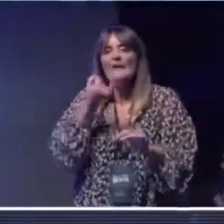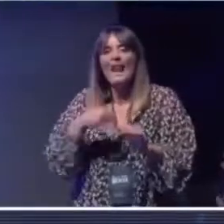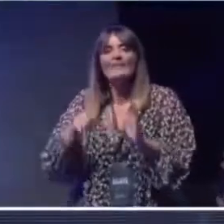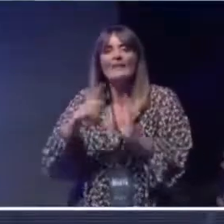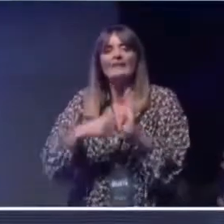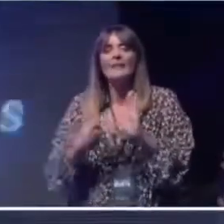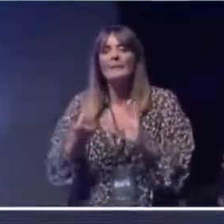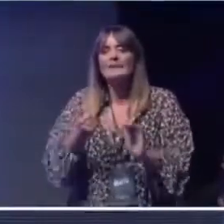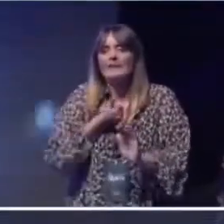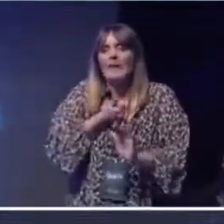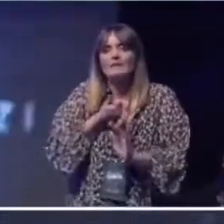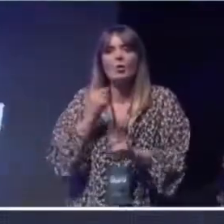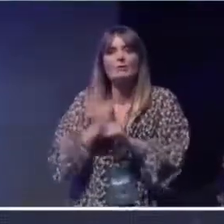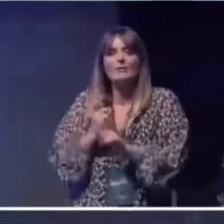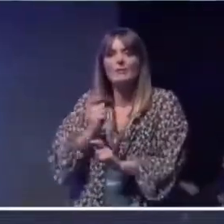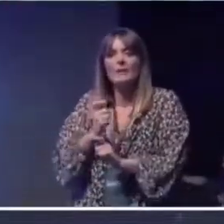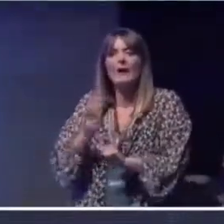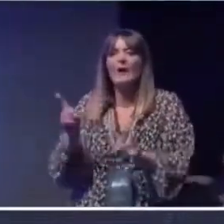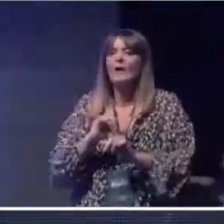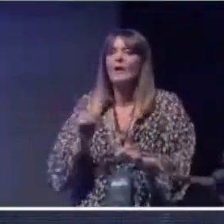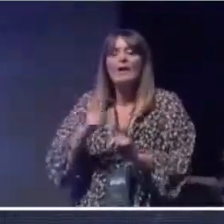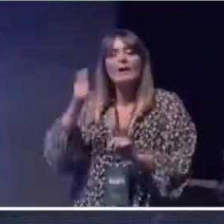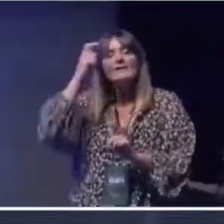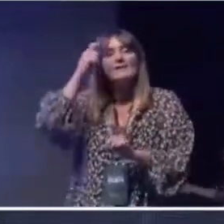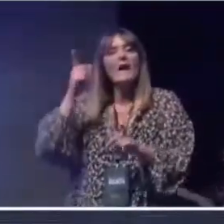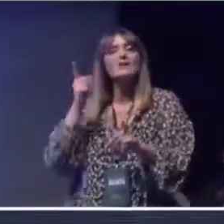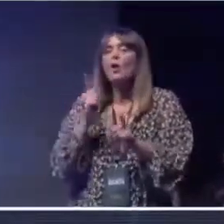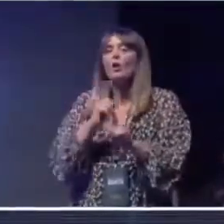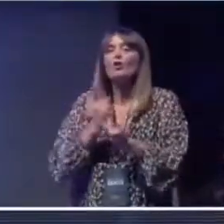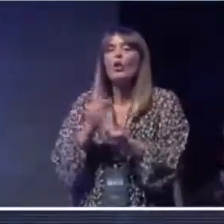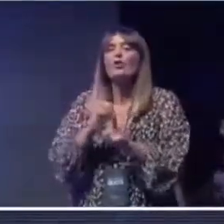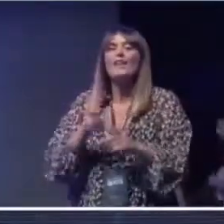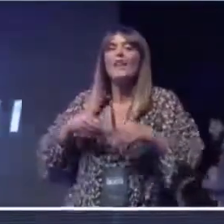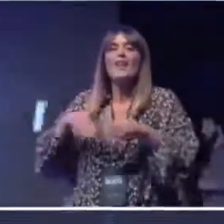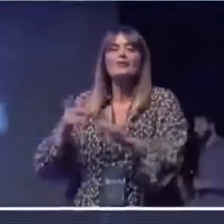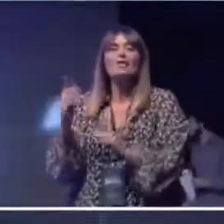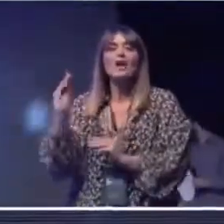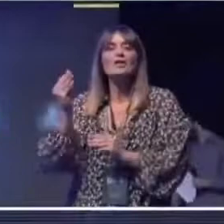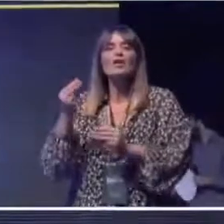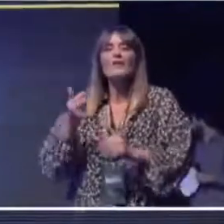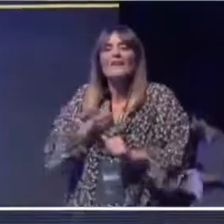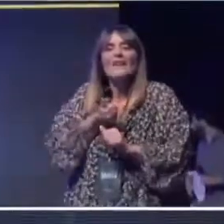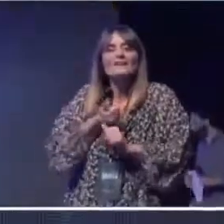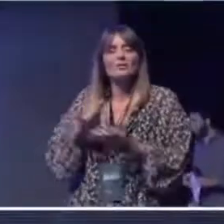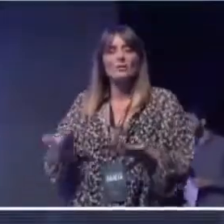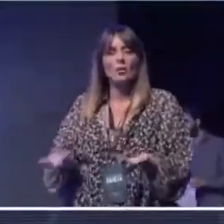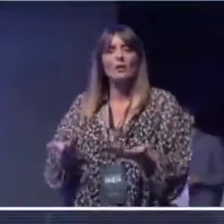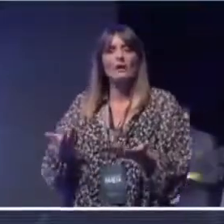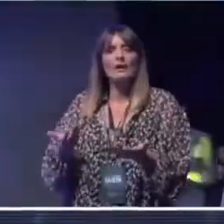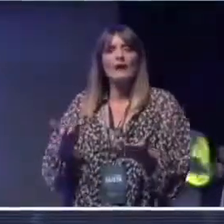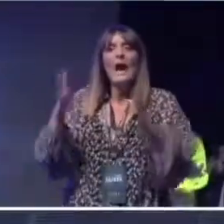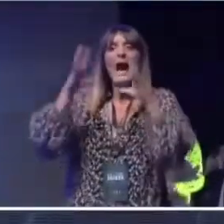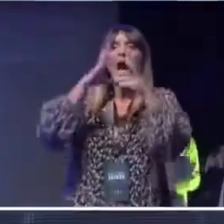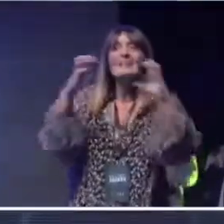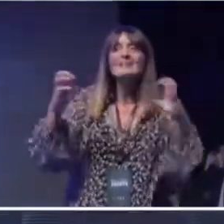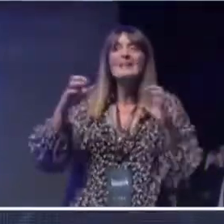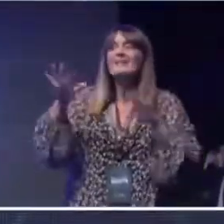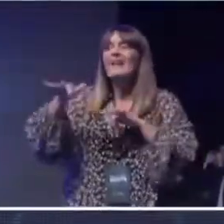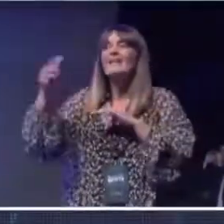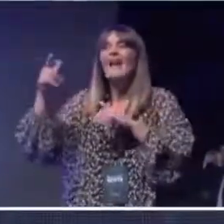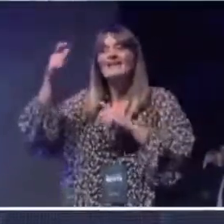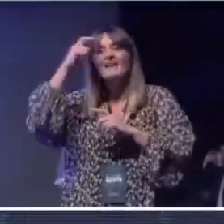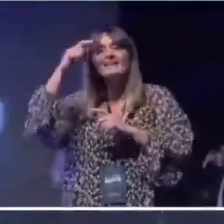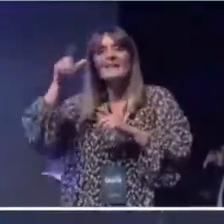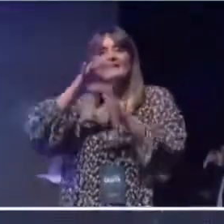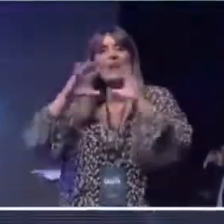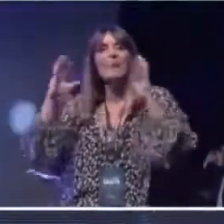lo Stato non deve lasciare i giovani da solo. In altri paesi del mondo a 25 anni si creano aziende con fatturati milionari, perché gli Stati sono vicini